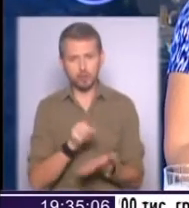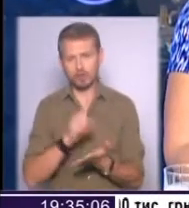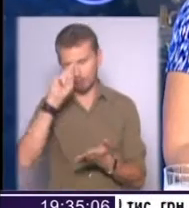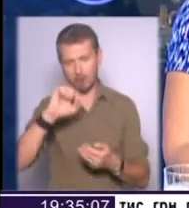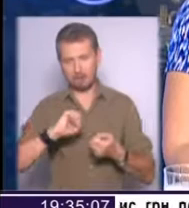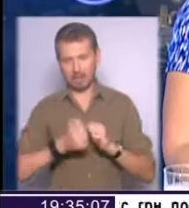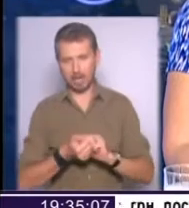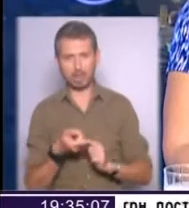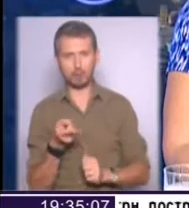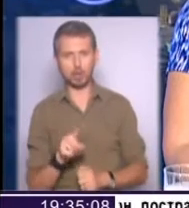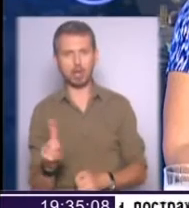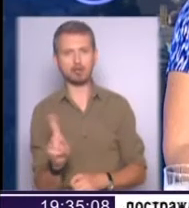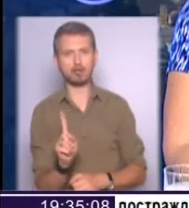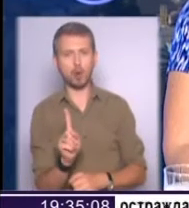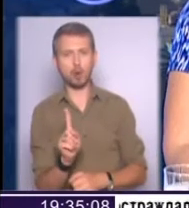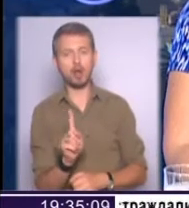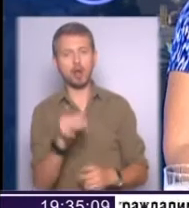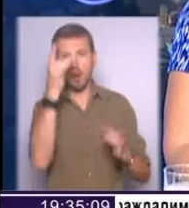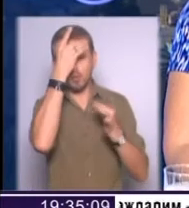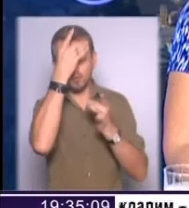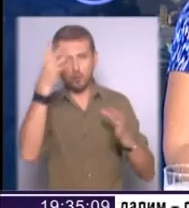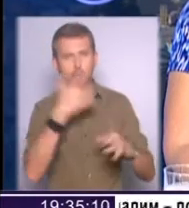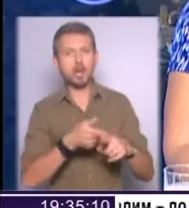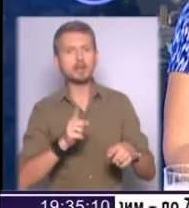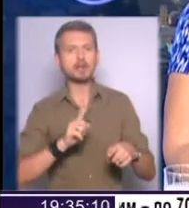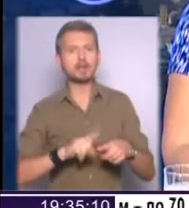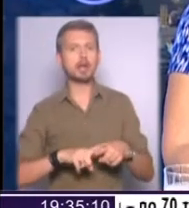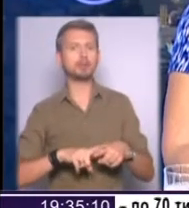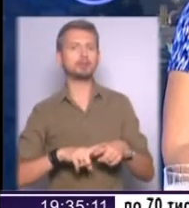те, що культура – це